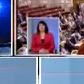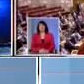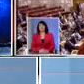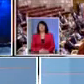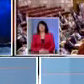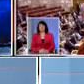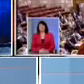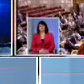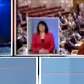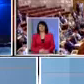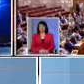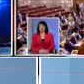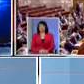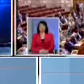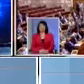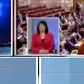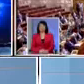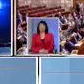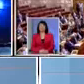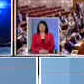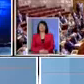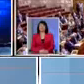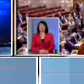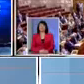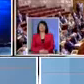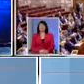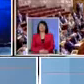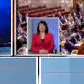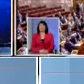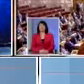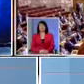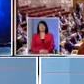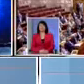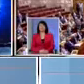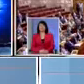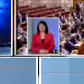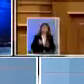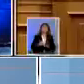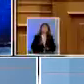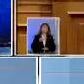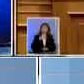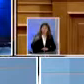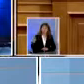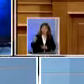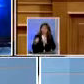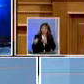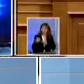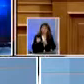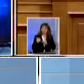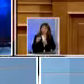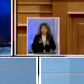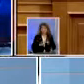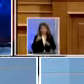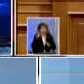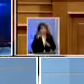λέω παρακαλώ να μην λάβει τέτοια διάσταση η συζήτηση, δεν ήρθα εδώ να πάρω λάφυρα. Σας έφερα 9 σημεία, ή τα